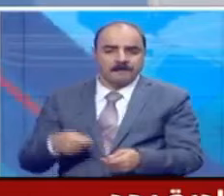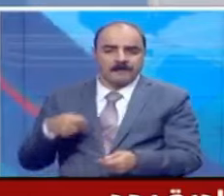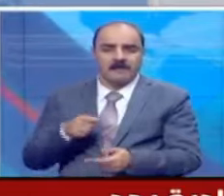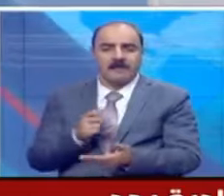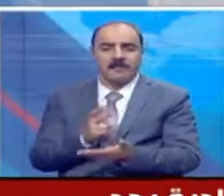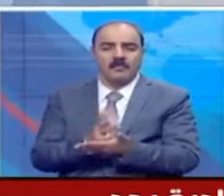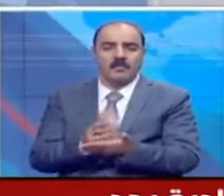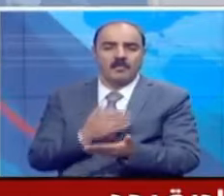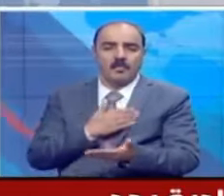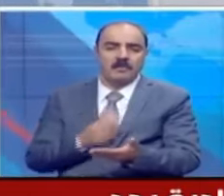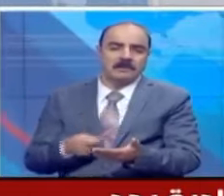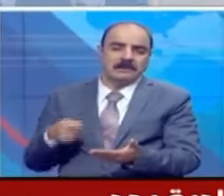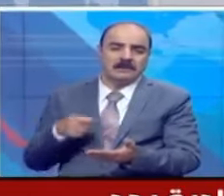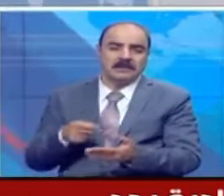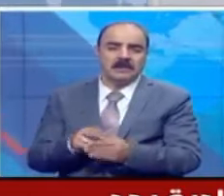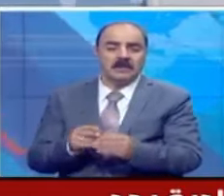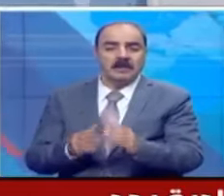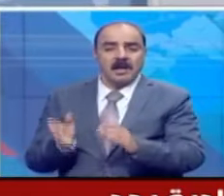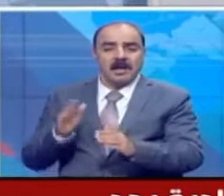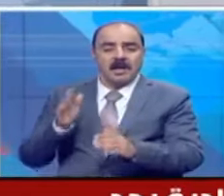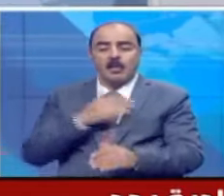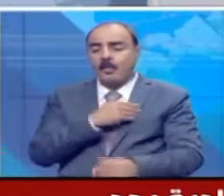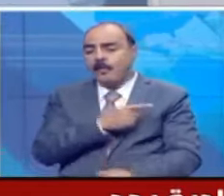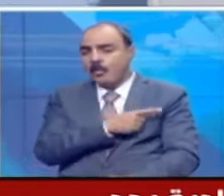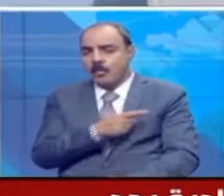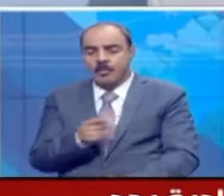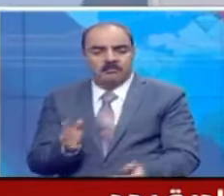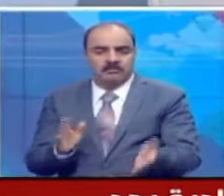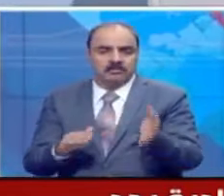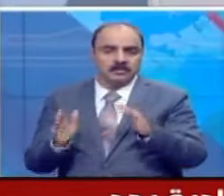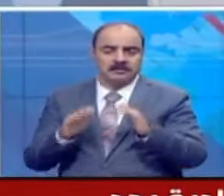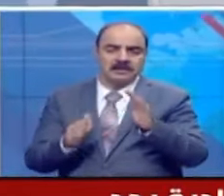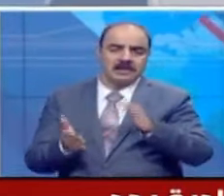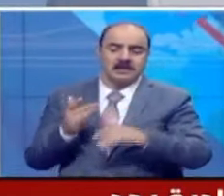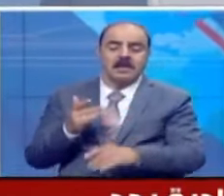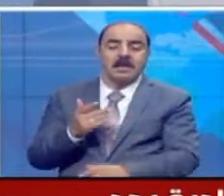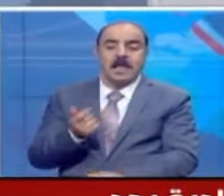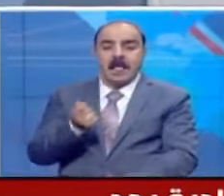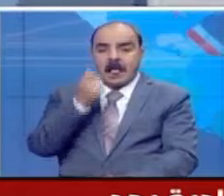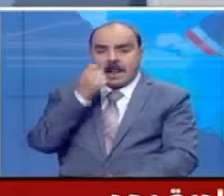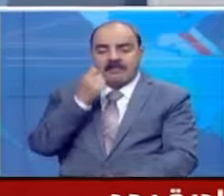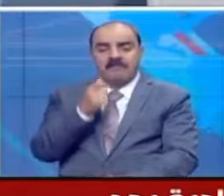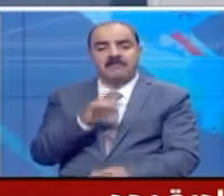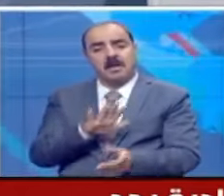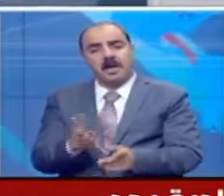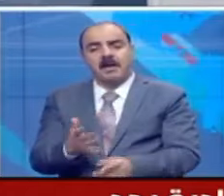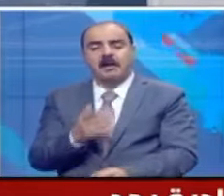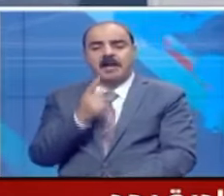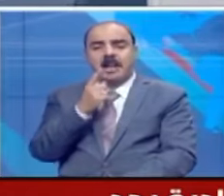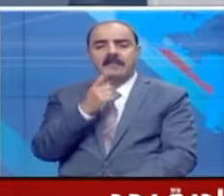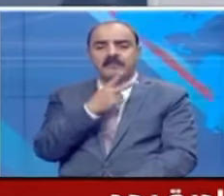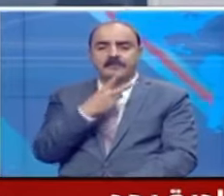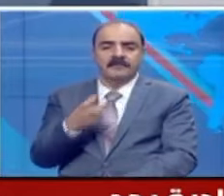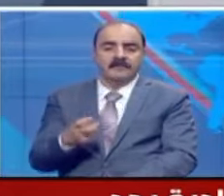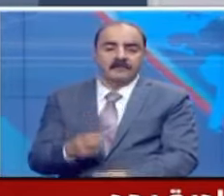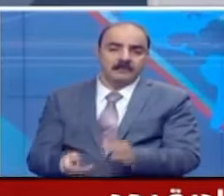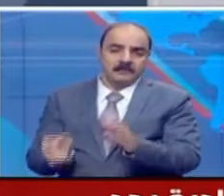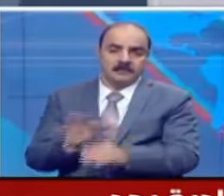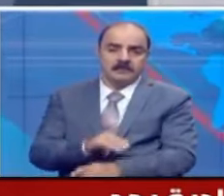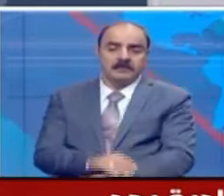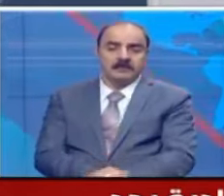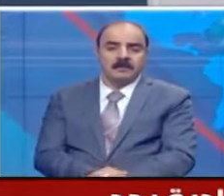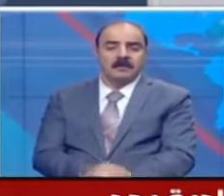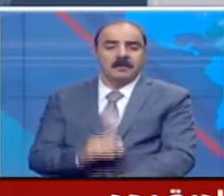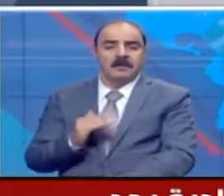2024، بحيث تتم زيادة أجور العاملين بالدولة والهيئات الاقتصادية بحد أدنى يتراوح بين